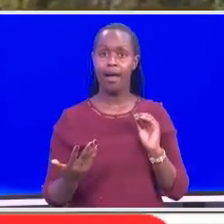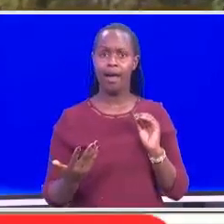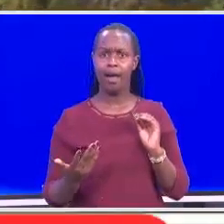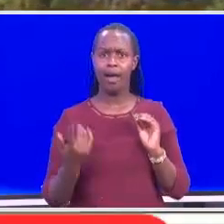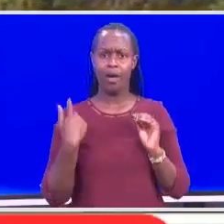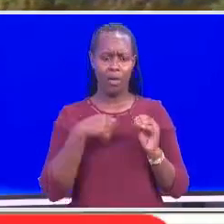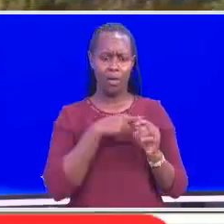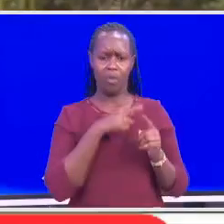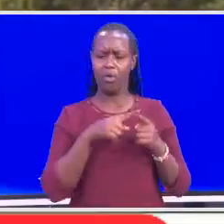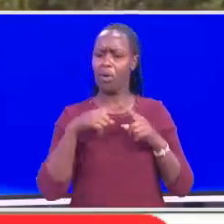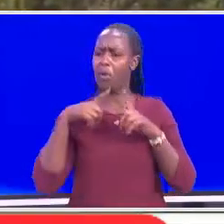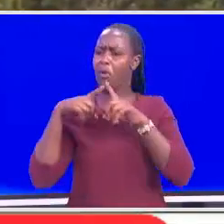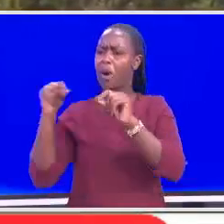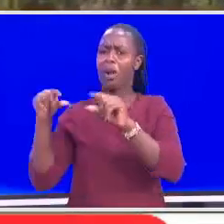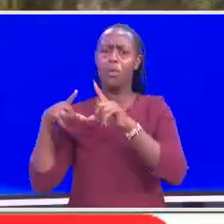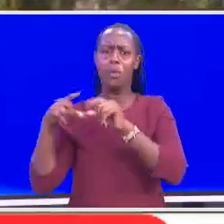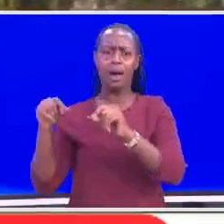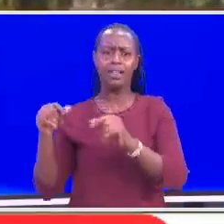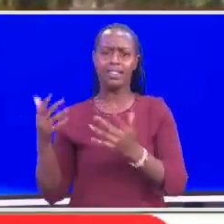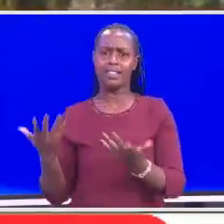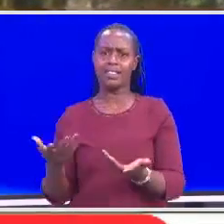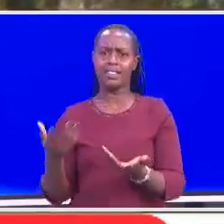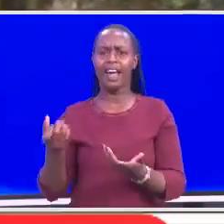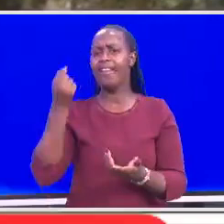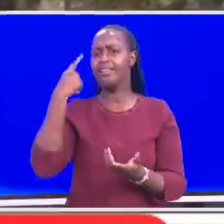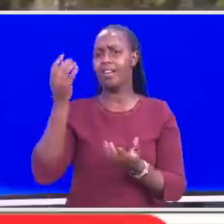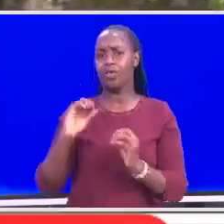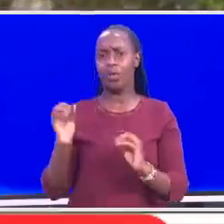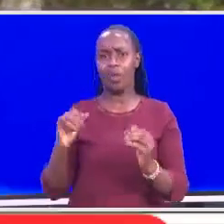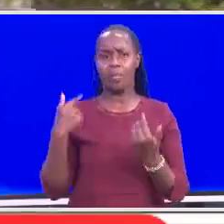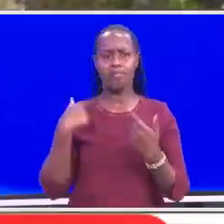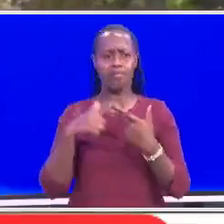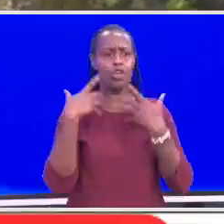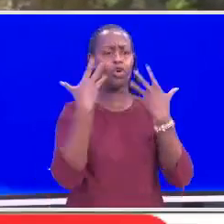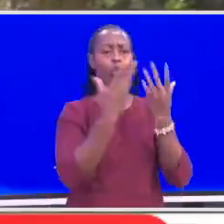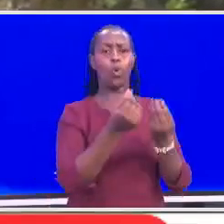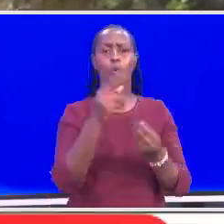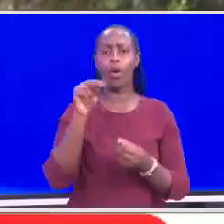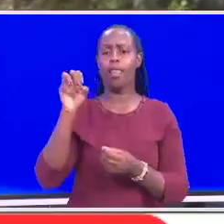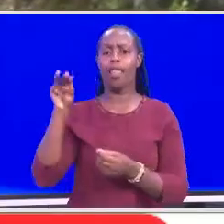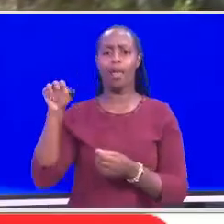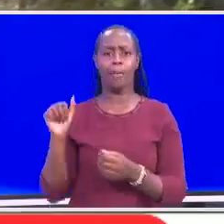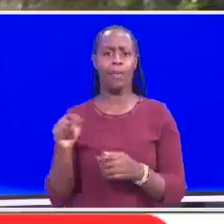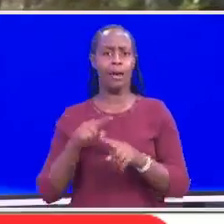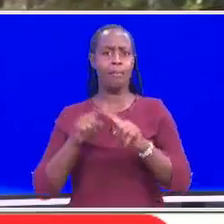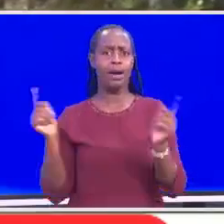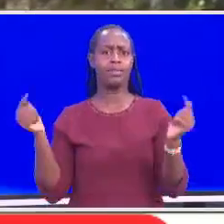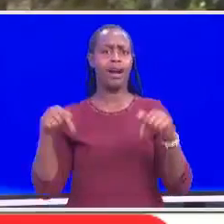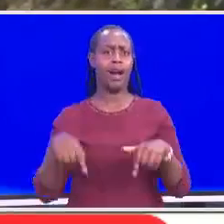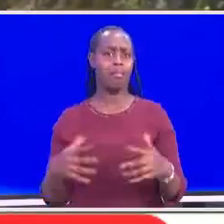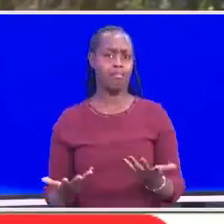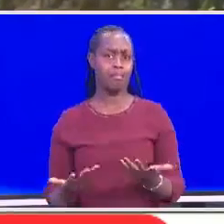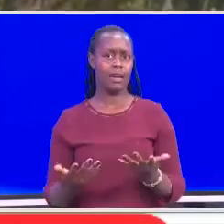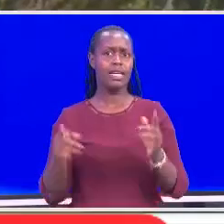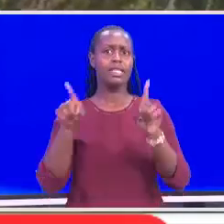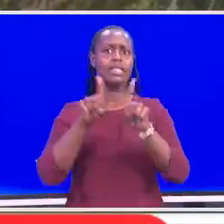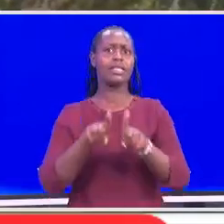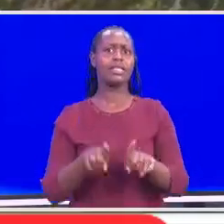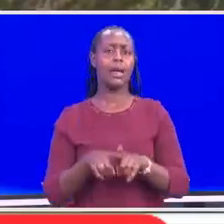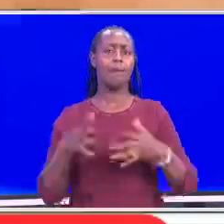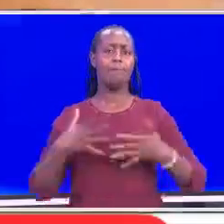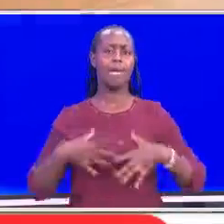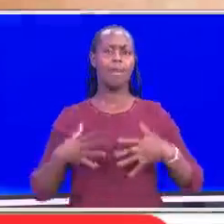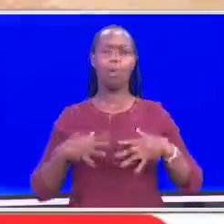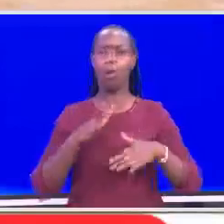Nimechoka na hawa. Nimesaa tembea na hawa na kuja na kwenda huko kwa neema na tafuta hawa na rudi. Nakuja hapa hata nyumba sasa hakuna watu. Ameama